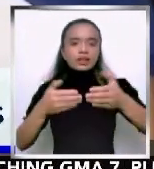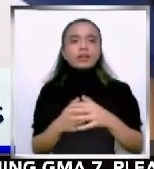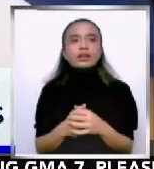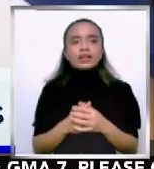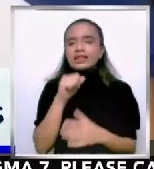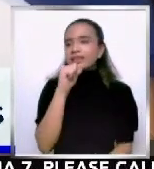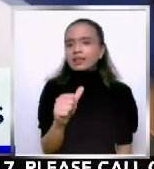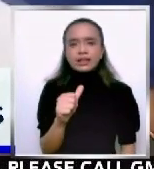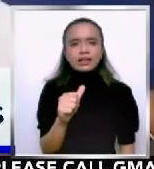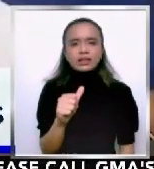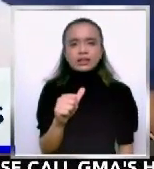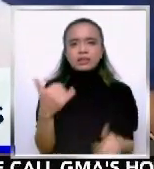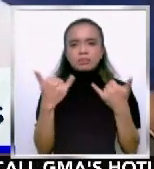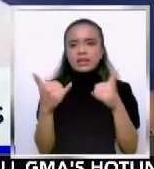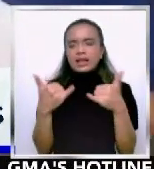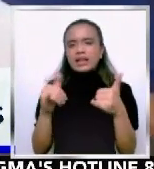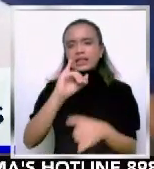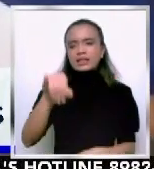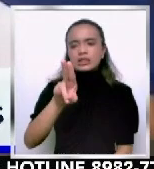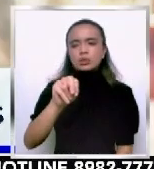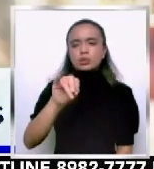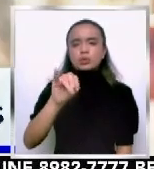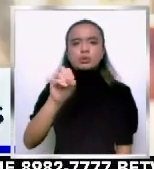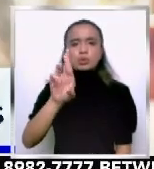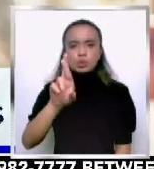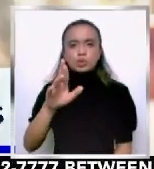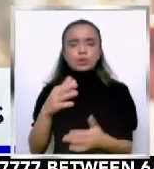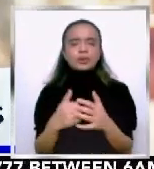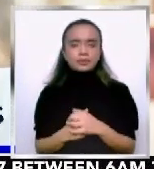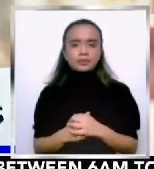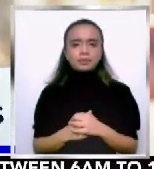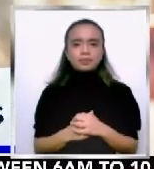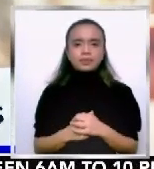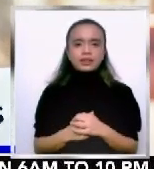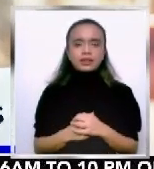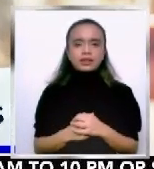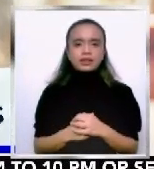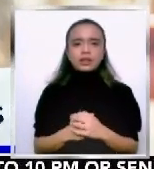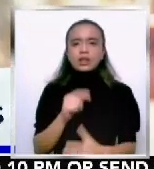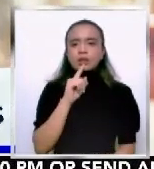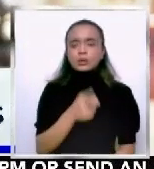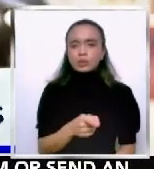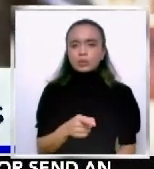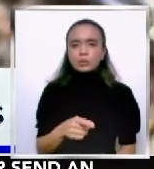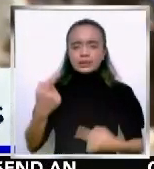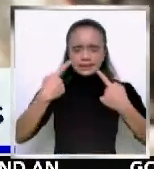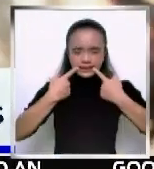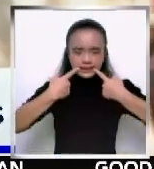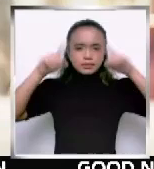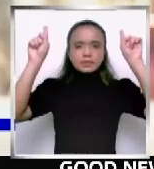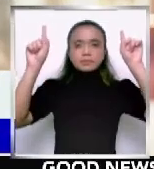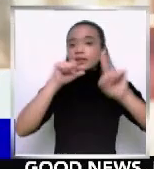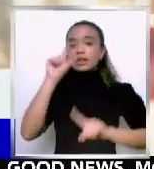rather than playing more juniors in 2 weeks in California. Hindi may kakailang napakatamis na tagumpay hindi lang para sa